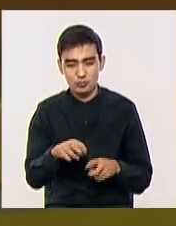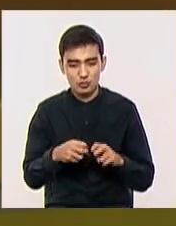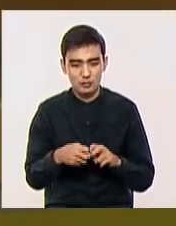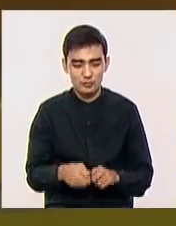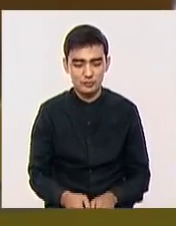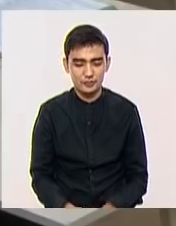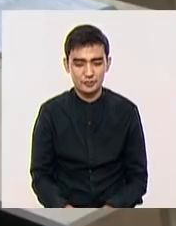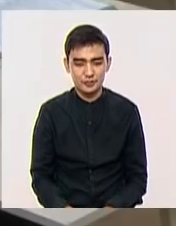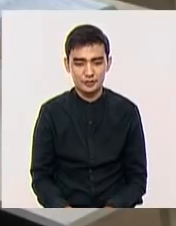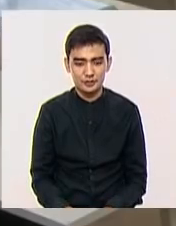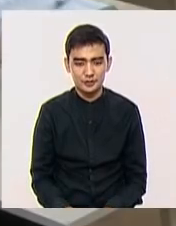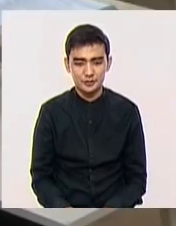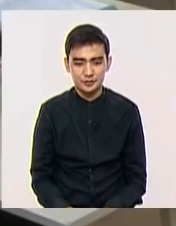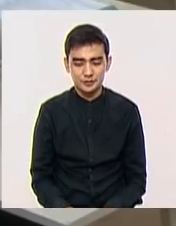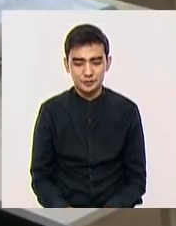проблема?